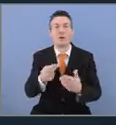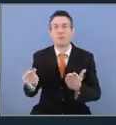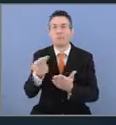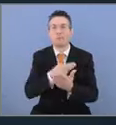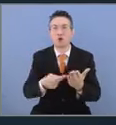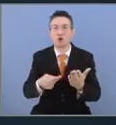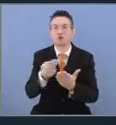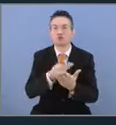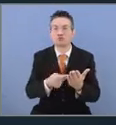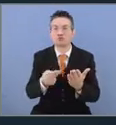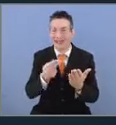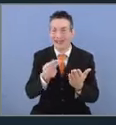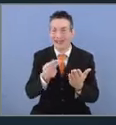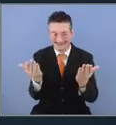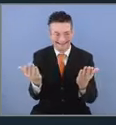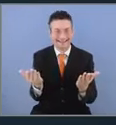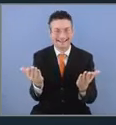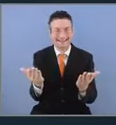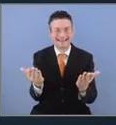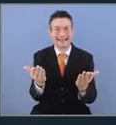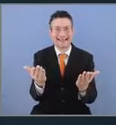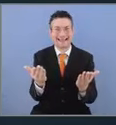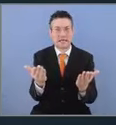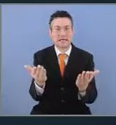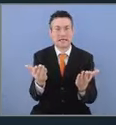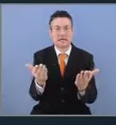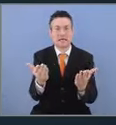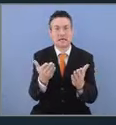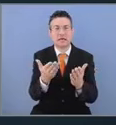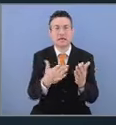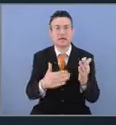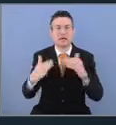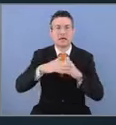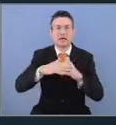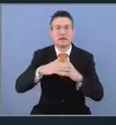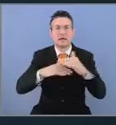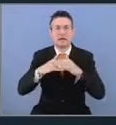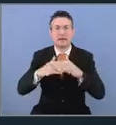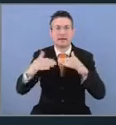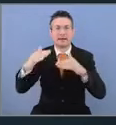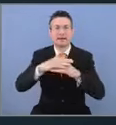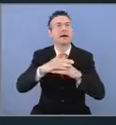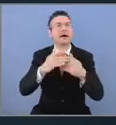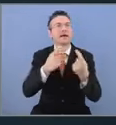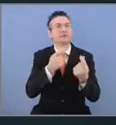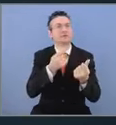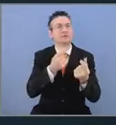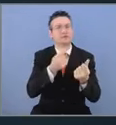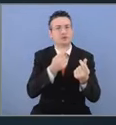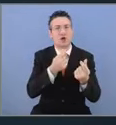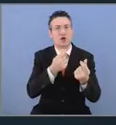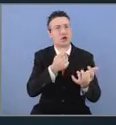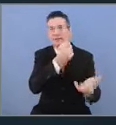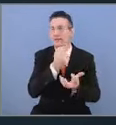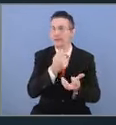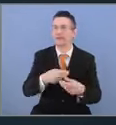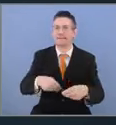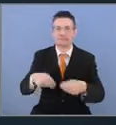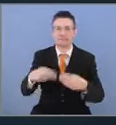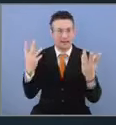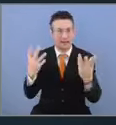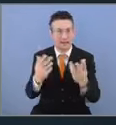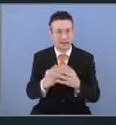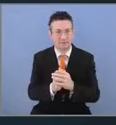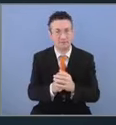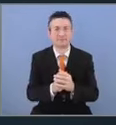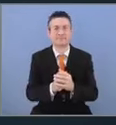diciamo, sub-vertical, sprecando delle risorse. Il Lazio da questo punto di vista è, diciamo, è stato in passato